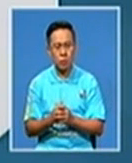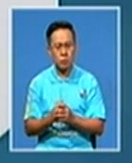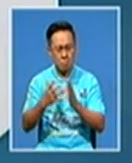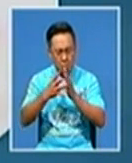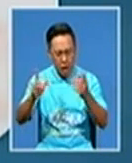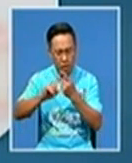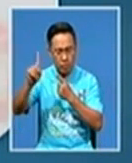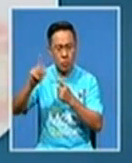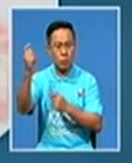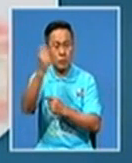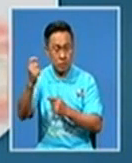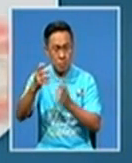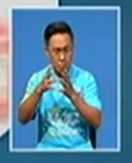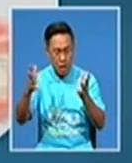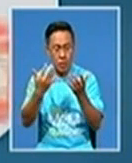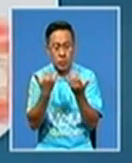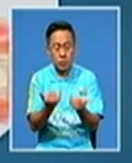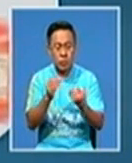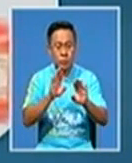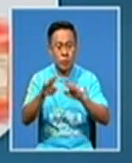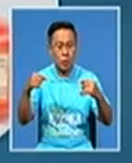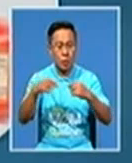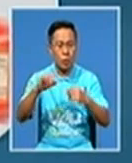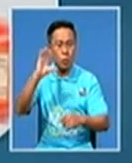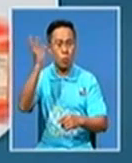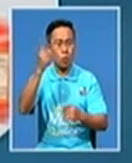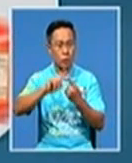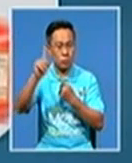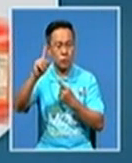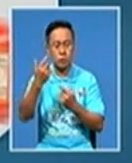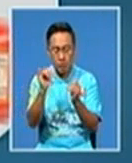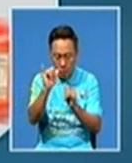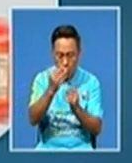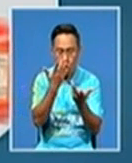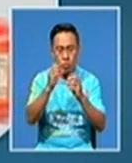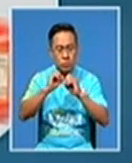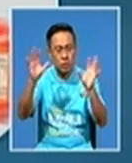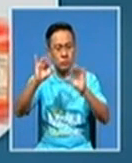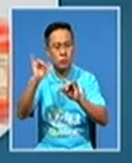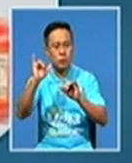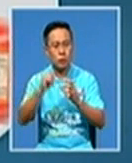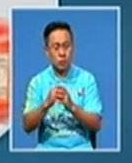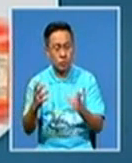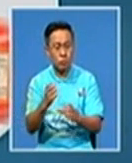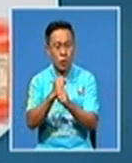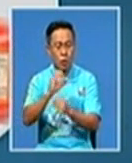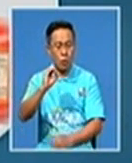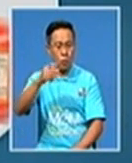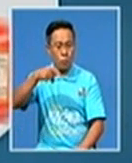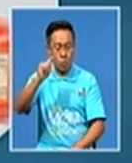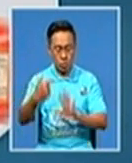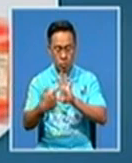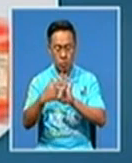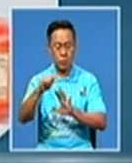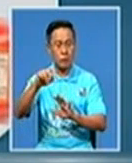ในเอเชียแน่แต่เขาบอกว่าขนาดนี้เทียบแล้วอาจจะใหญ่ที่สุดในโลกก็ได้แต่ผมยังไม่ยืนยันนะฮะไอ้ตรงนี้เนี่ยจะเป็นฐาน